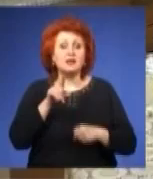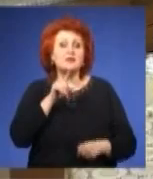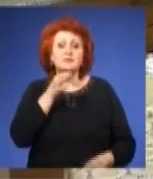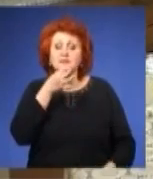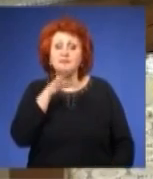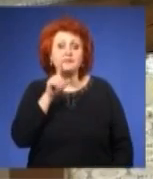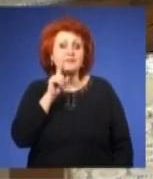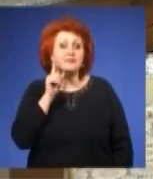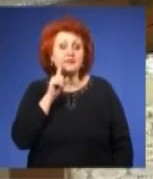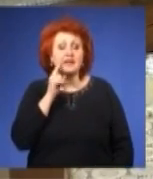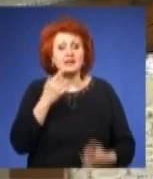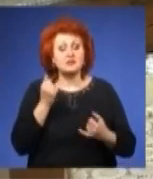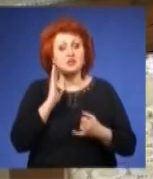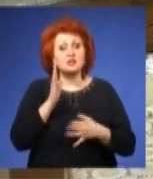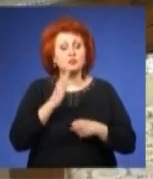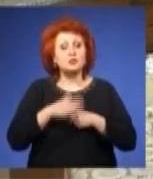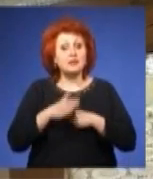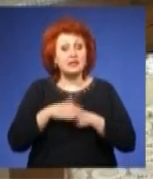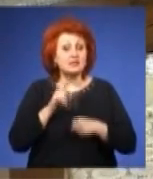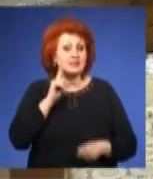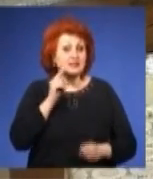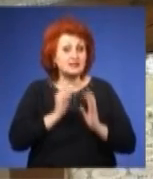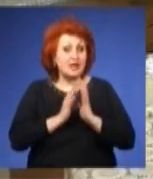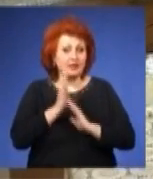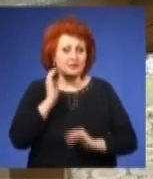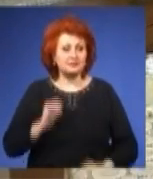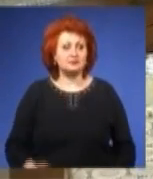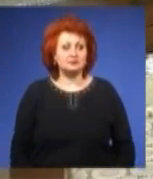Любая зелень не любит нож, но сейчас мы будем ее